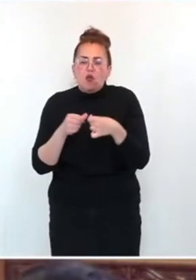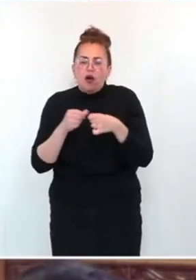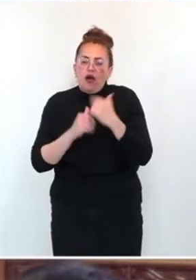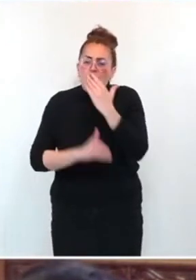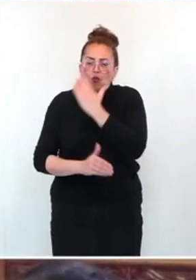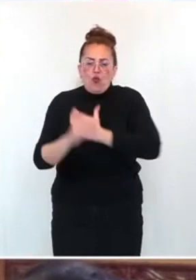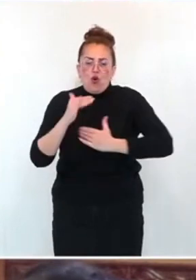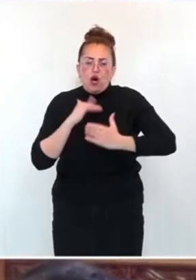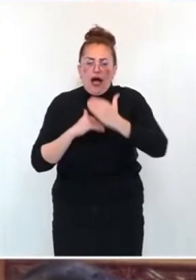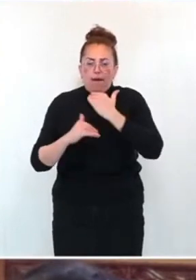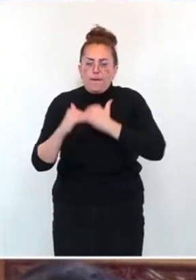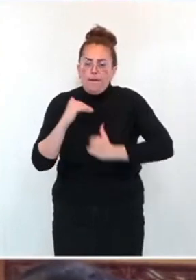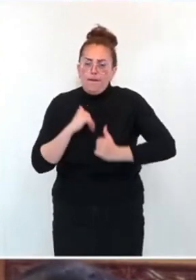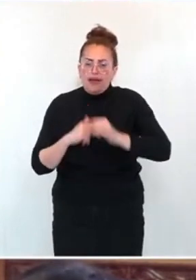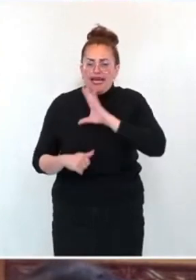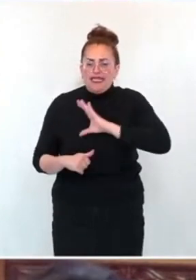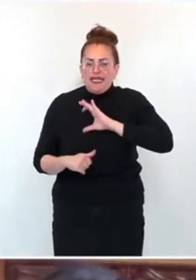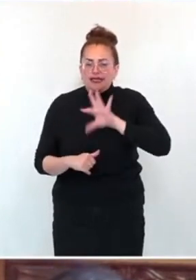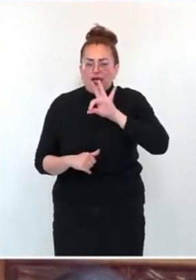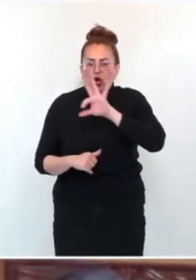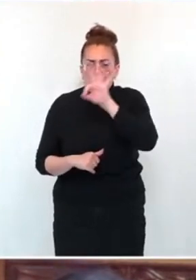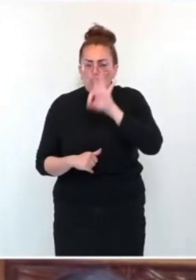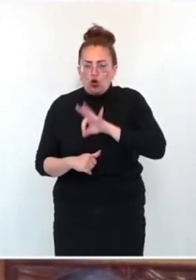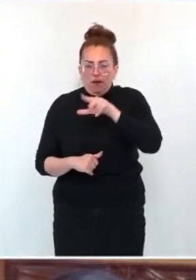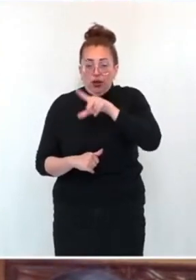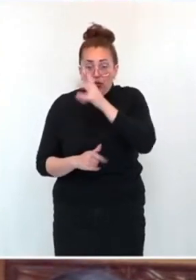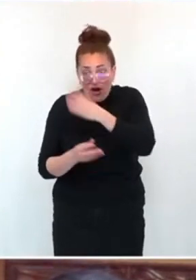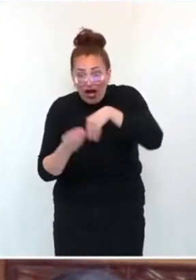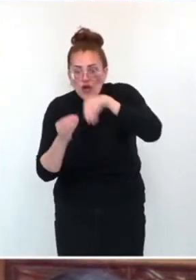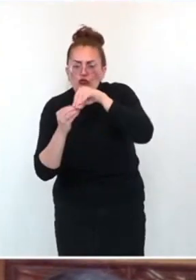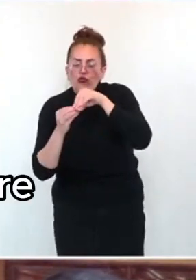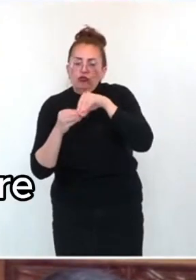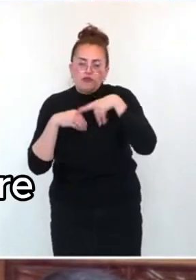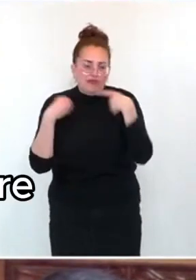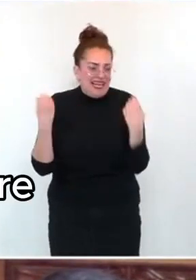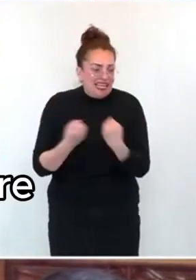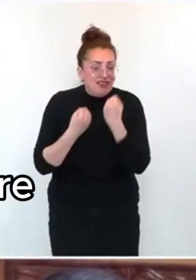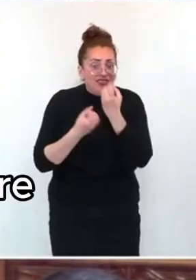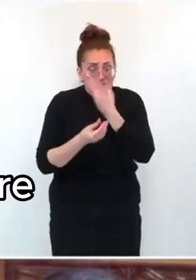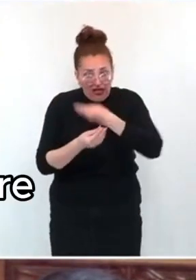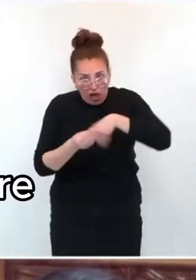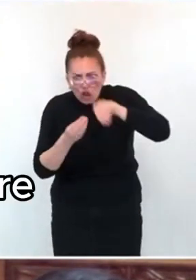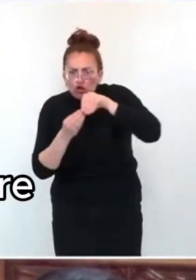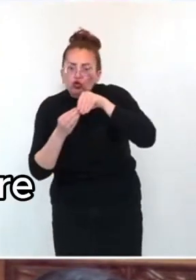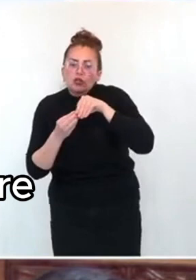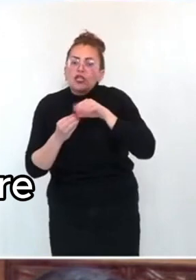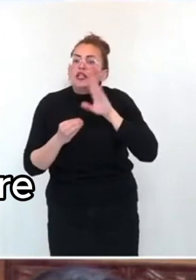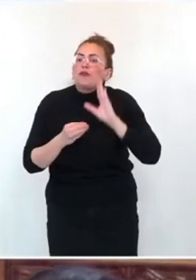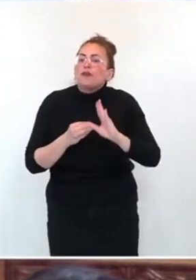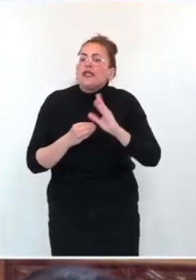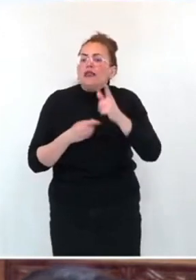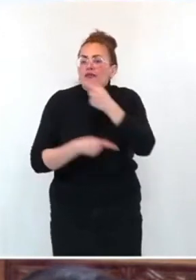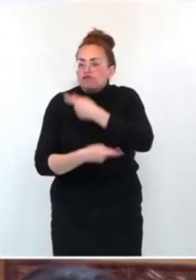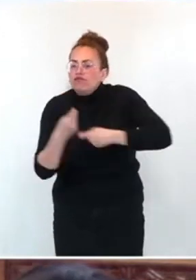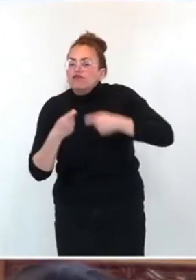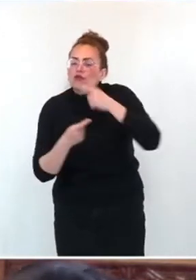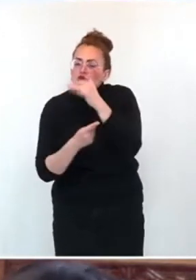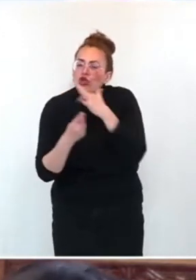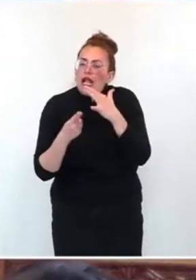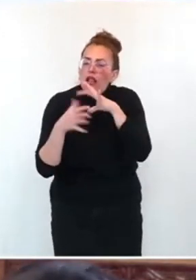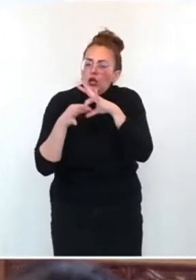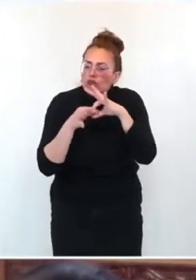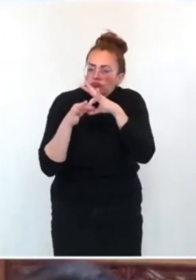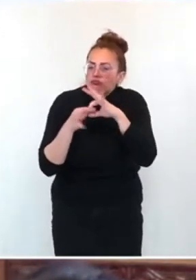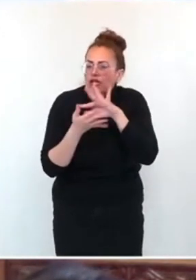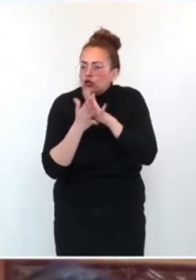avec 50% de logements en plus, avec davantage de locaux d'activité, avec des locaux pour l'économie sociale et solidaire, avec des locaux pour les